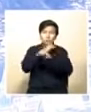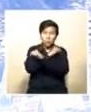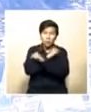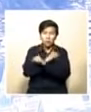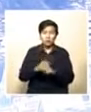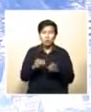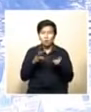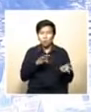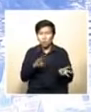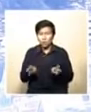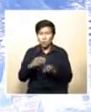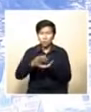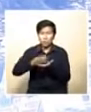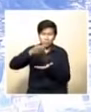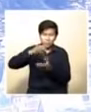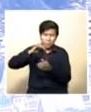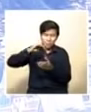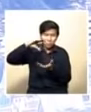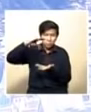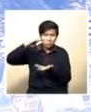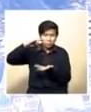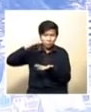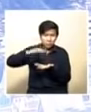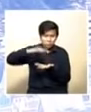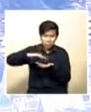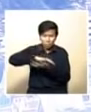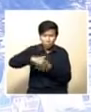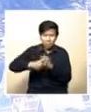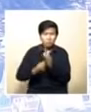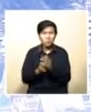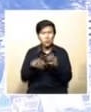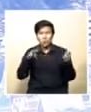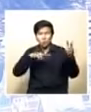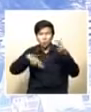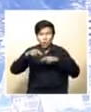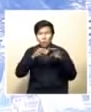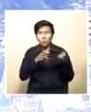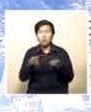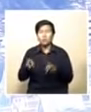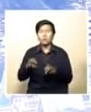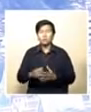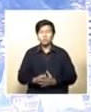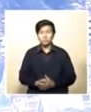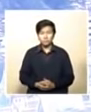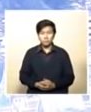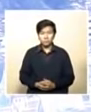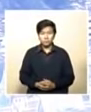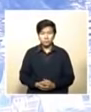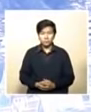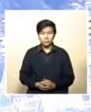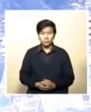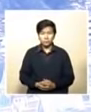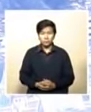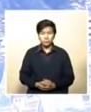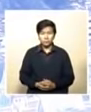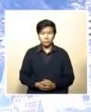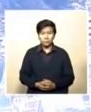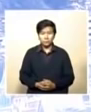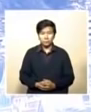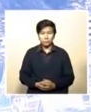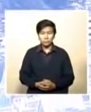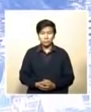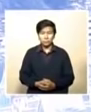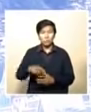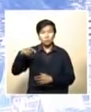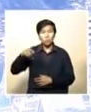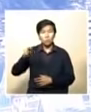เรื่องนี้ขณะนี้กกต.อยู่ระหว่างการพิจารณาที่จะประสานมายังรัฐบาลบังเอิญม